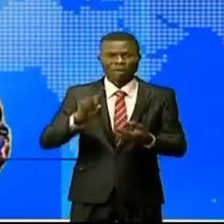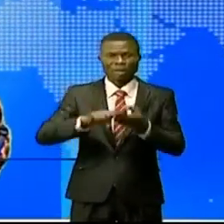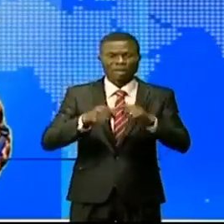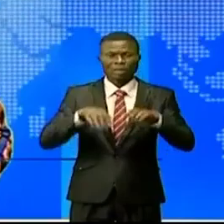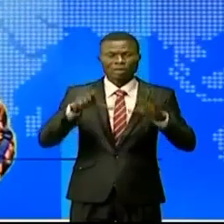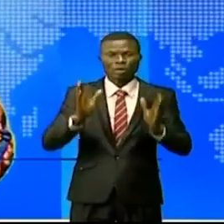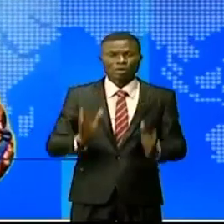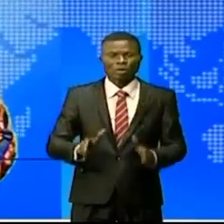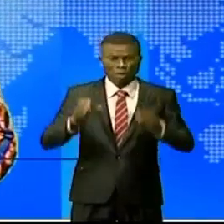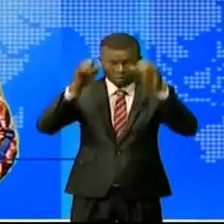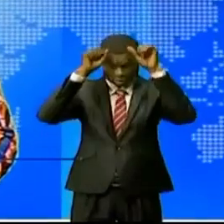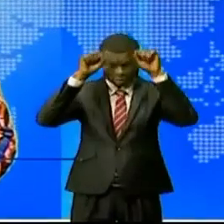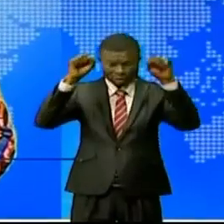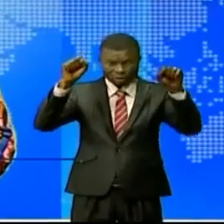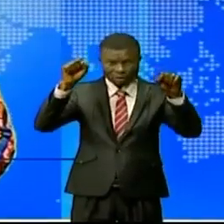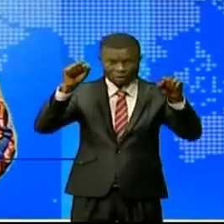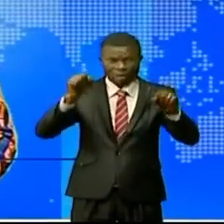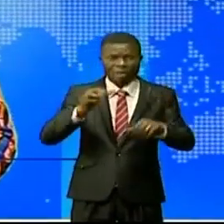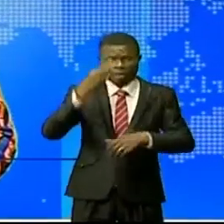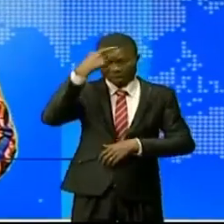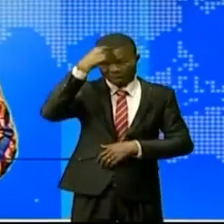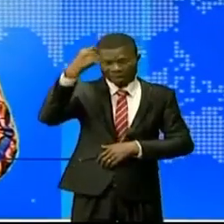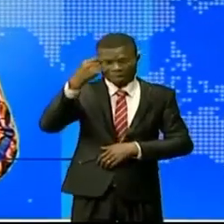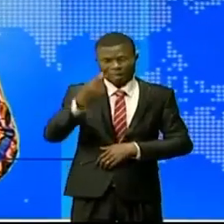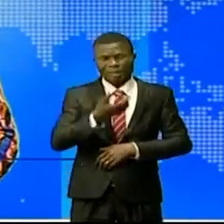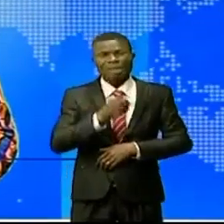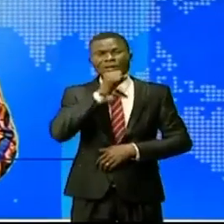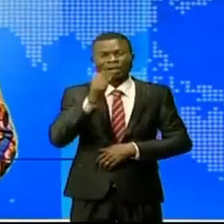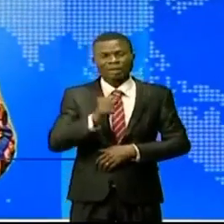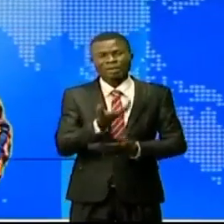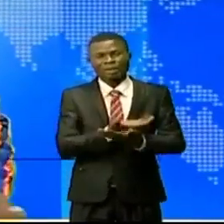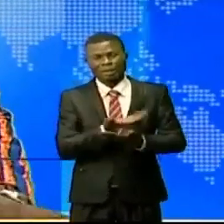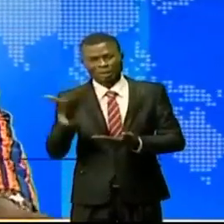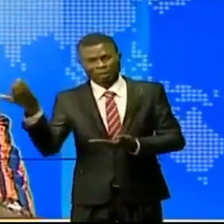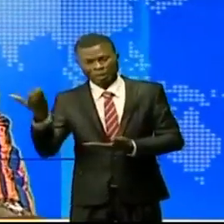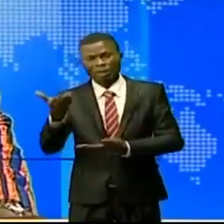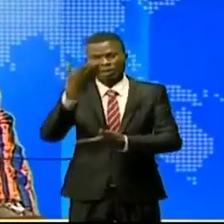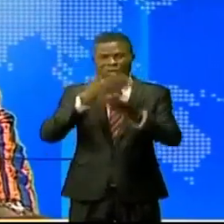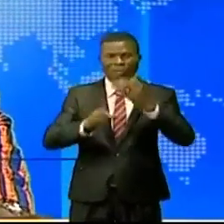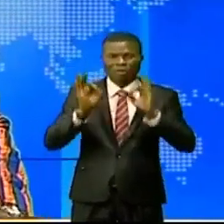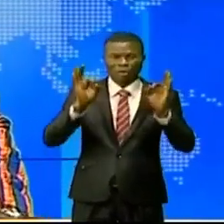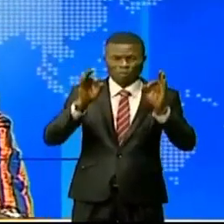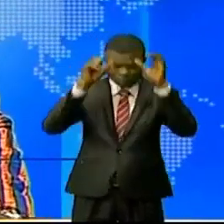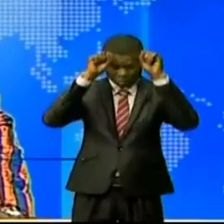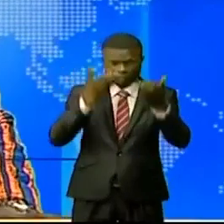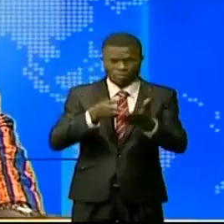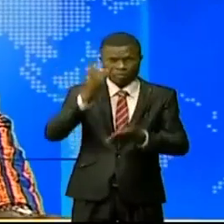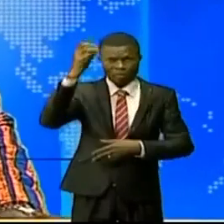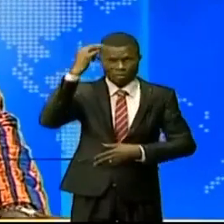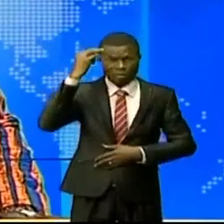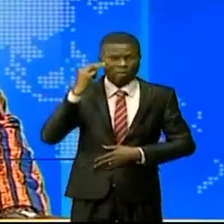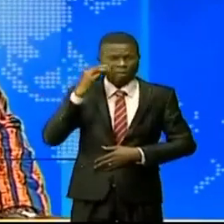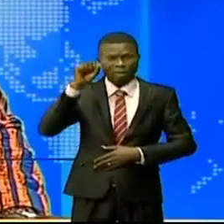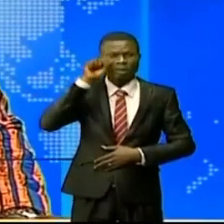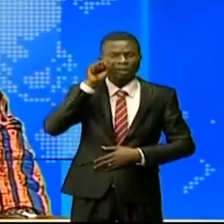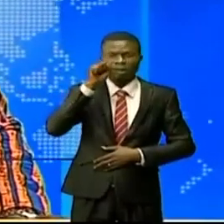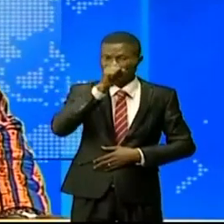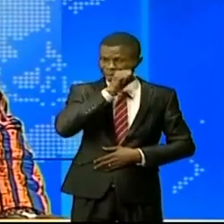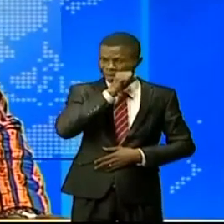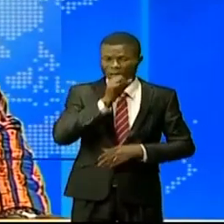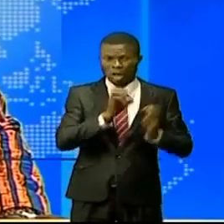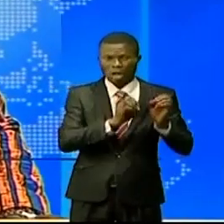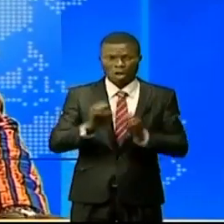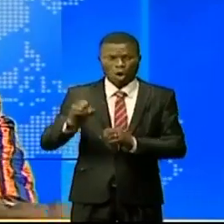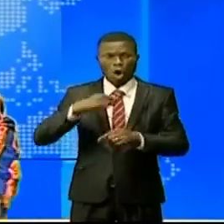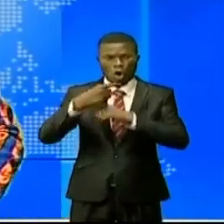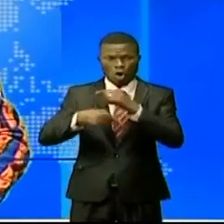congolais, le président Denis Sassou Nguesso. Le Premier ministre Jean-Michel Samalou Kondé a procédé au